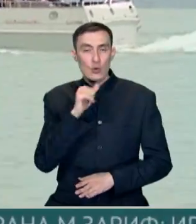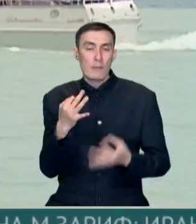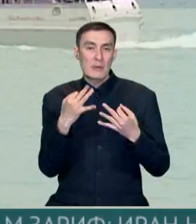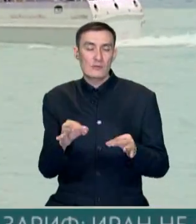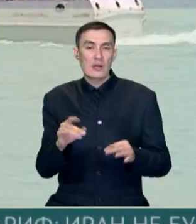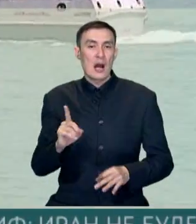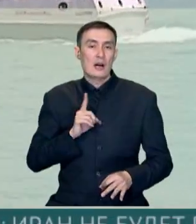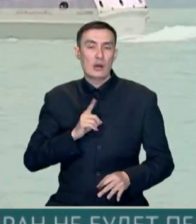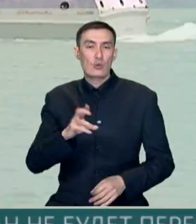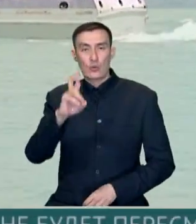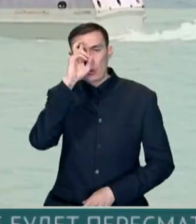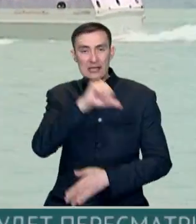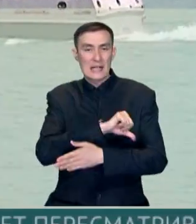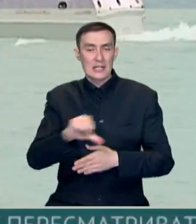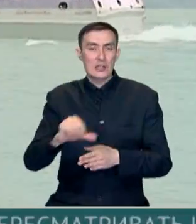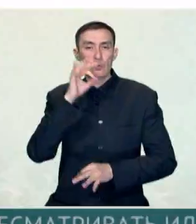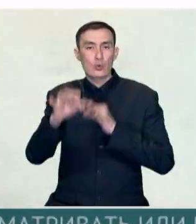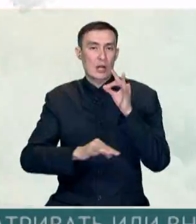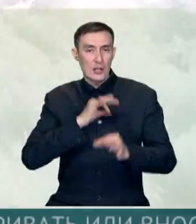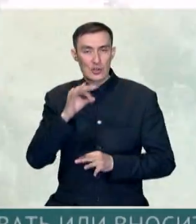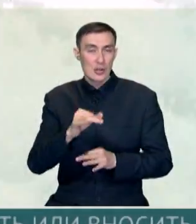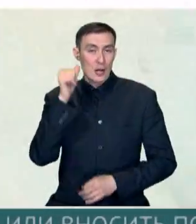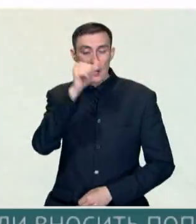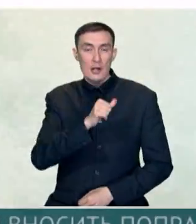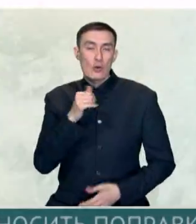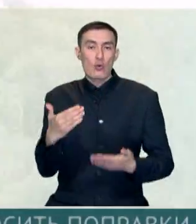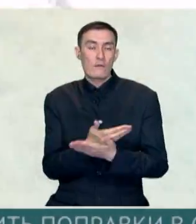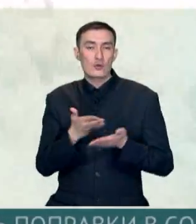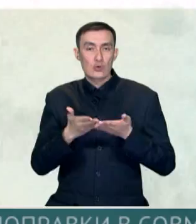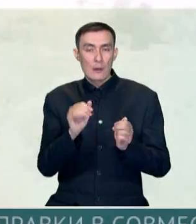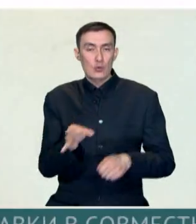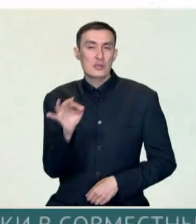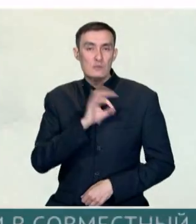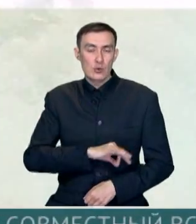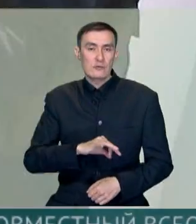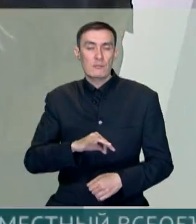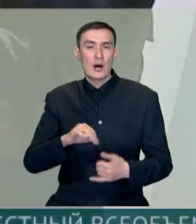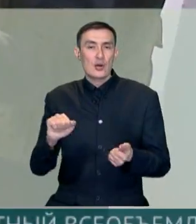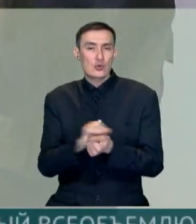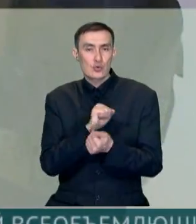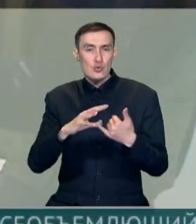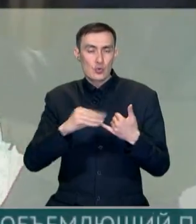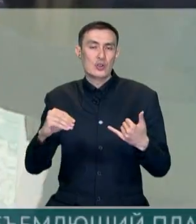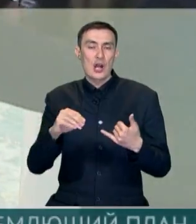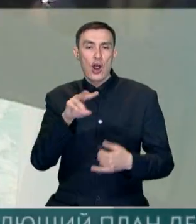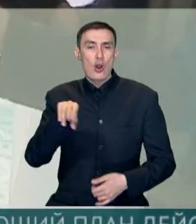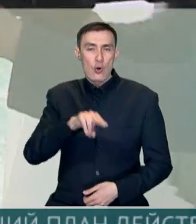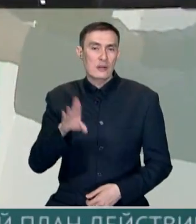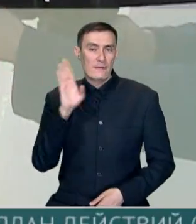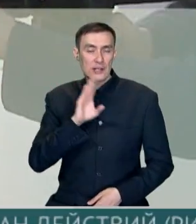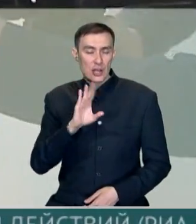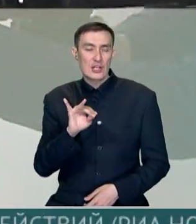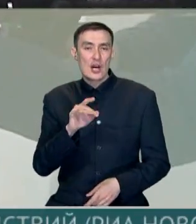позволят нести охрану госграницы круглогодично. Новые суда могут ходить по суше, воде и льду, а также развивать